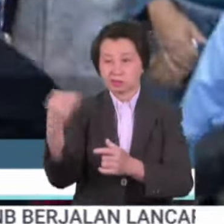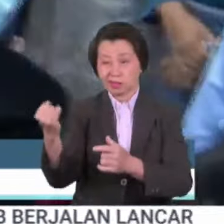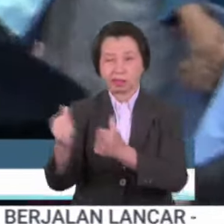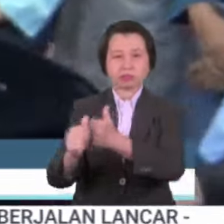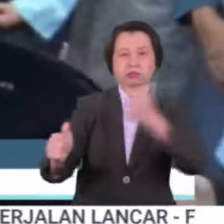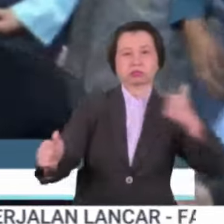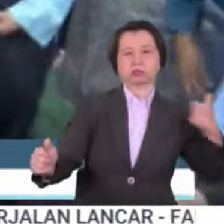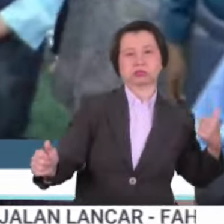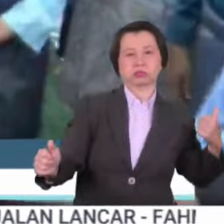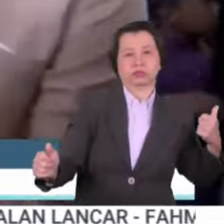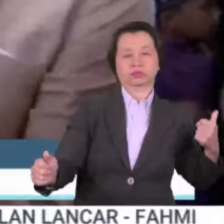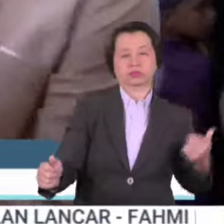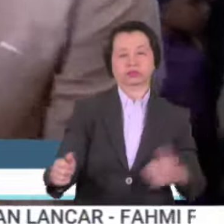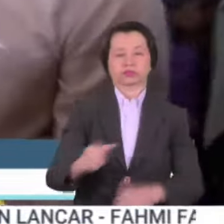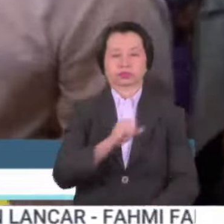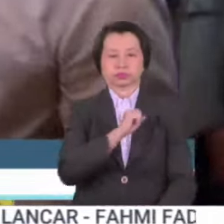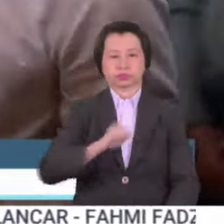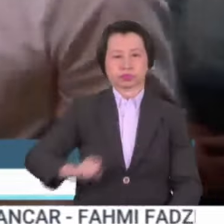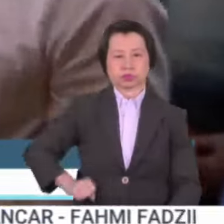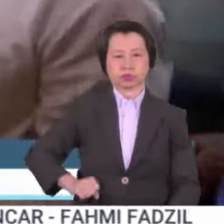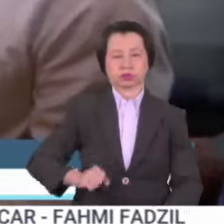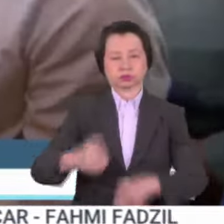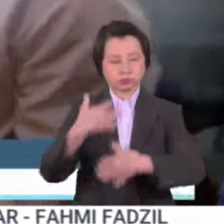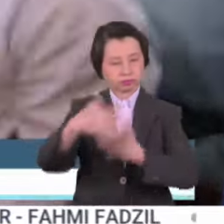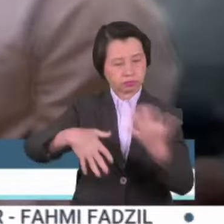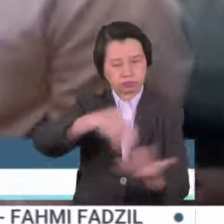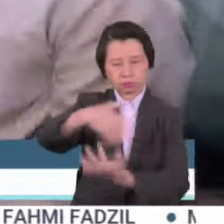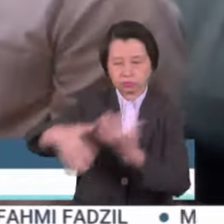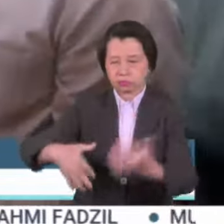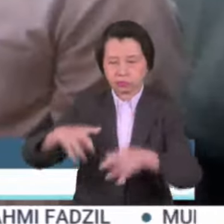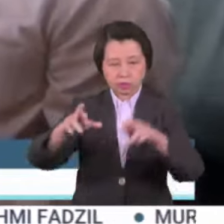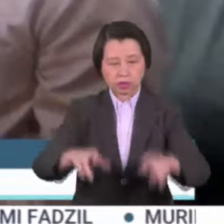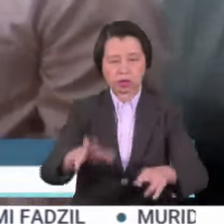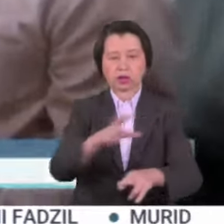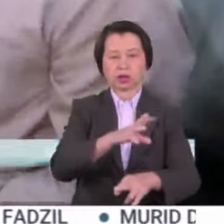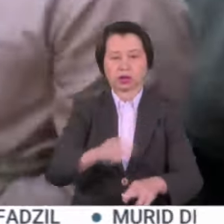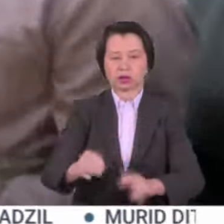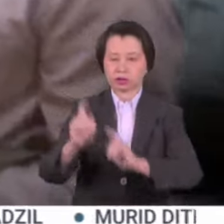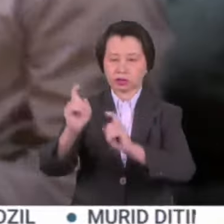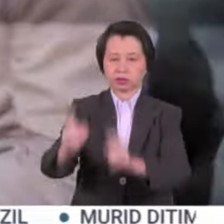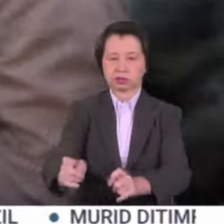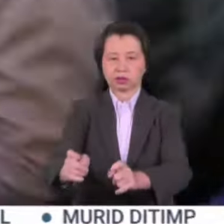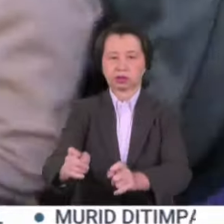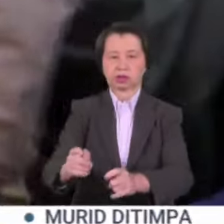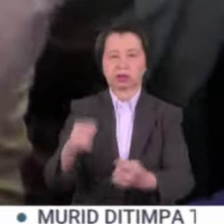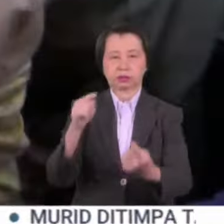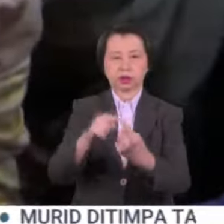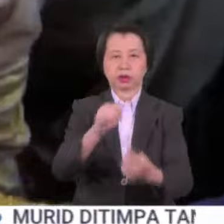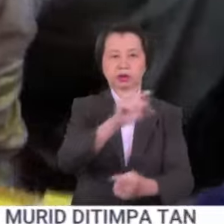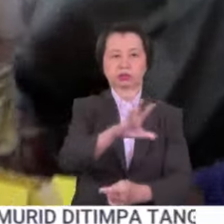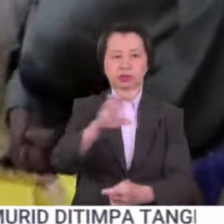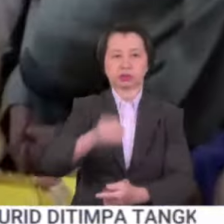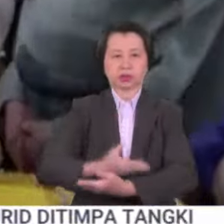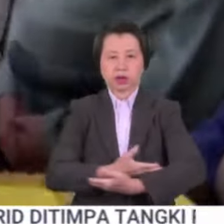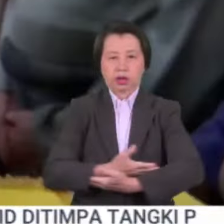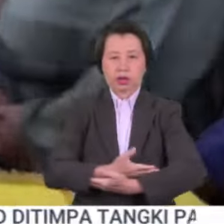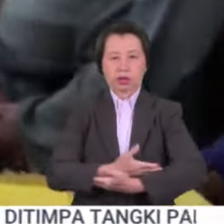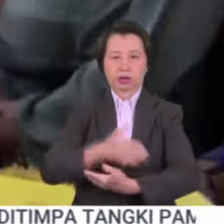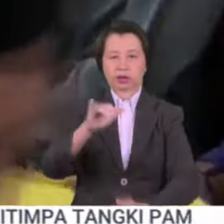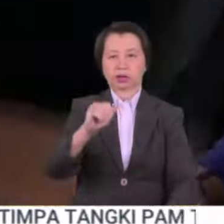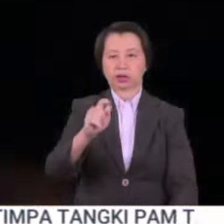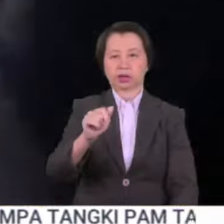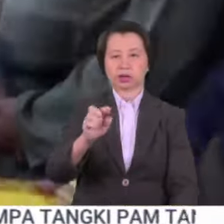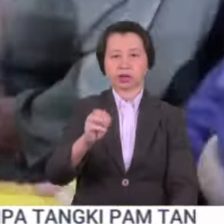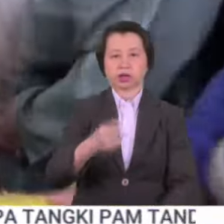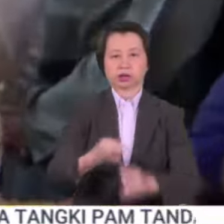perkara yang dilarang. Al-Sultan Abdullah turut menyantuni para jemaah selain berkenan mengurniakan sumbangan kepada 50 anak yatim dari